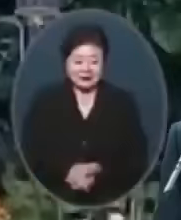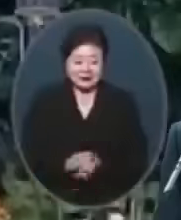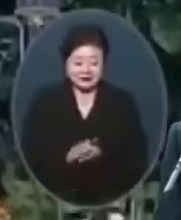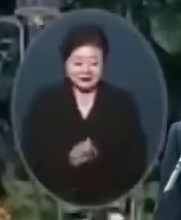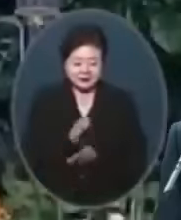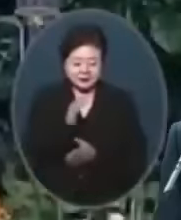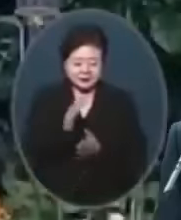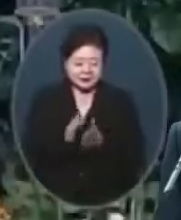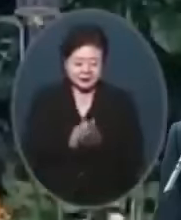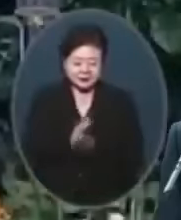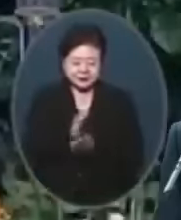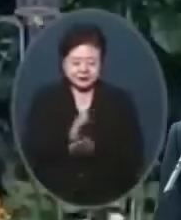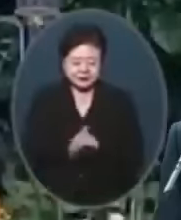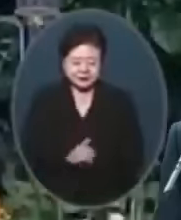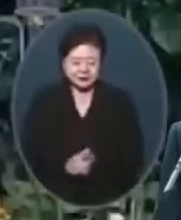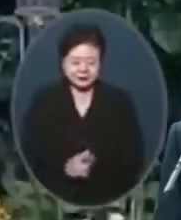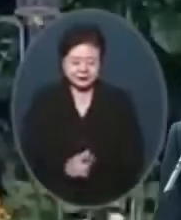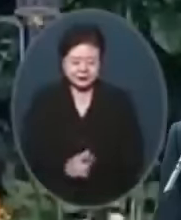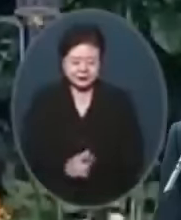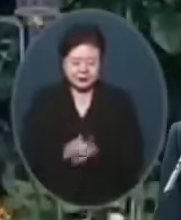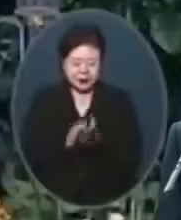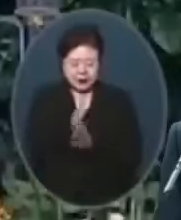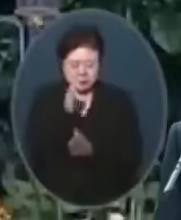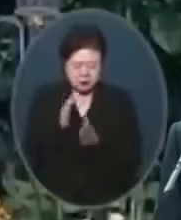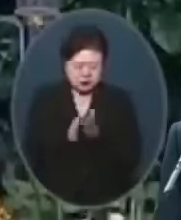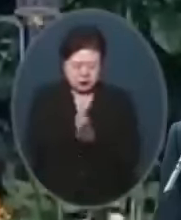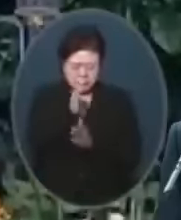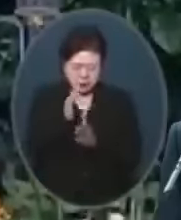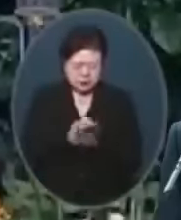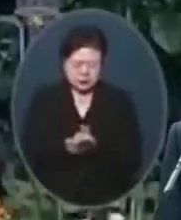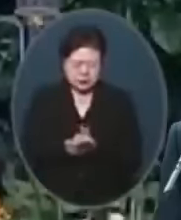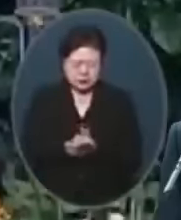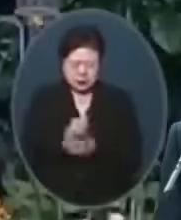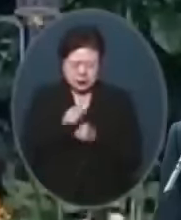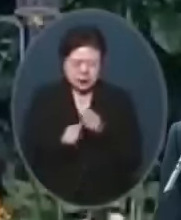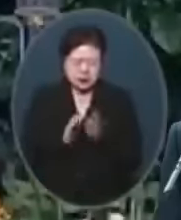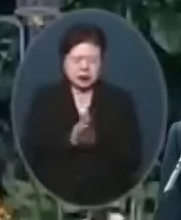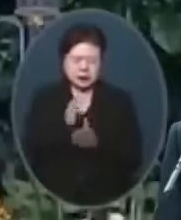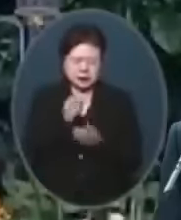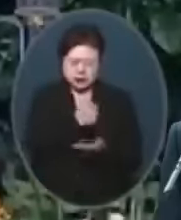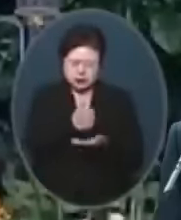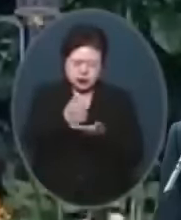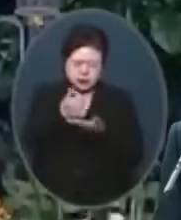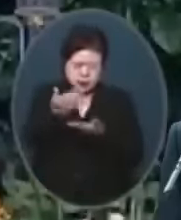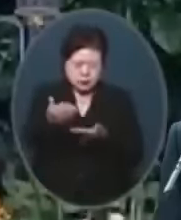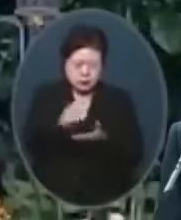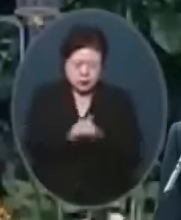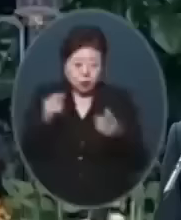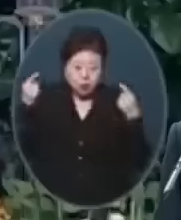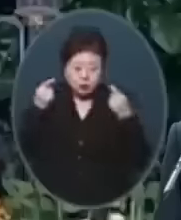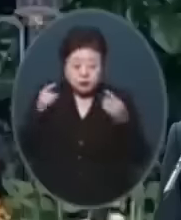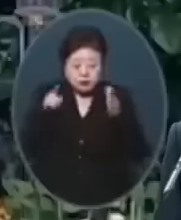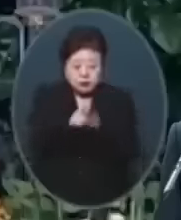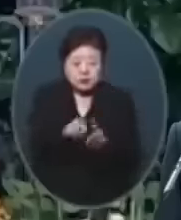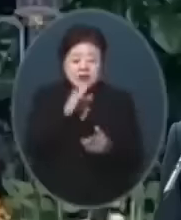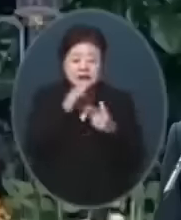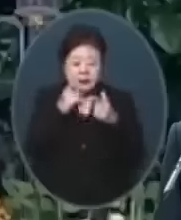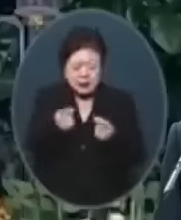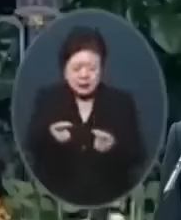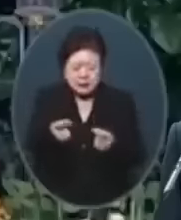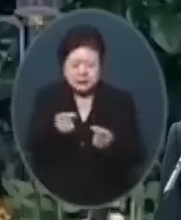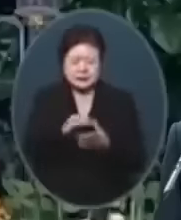할렐루야, 할렐루야, 할렐루야, 할렐루야, 할렐루야, 할렐루야. 주님이 여러분의 기도를 들어주기를 믿으시면 아멘